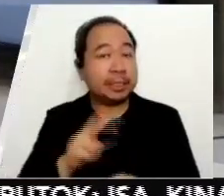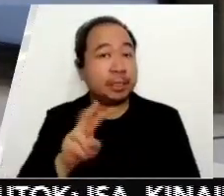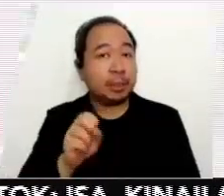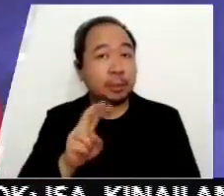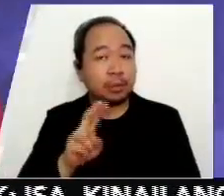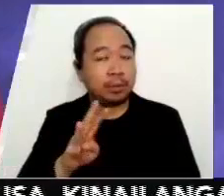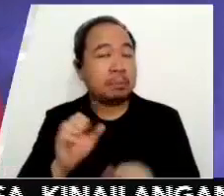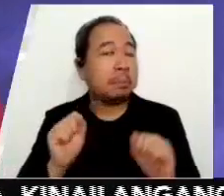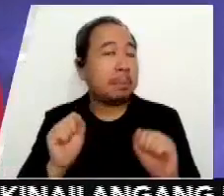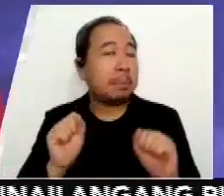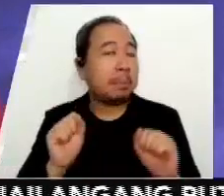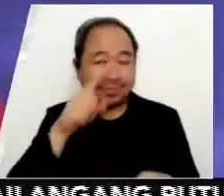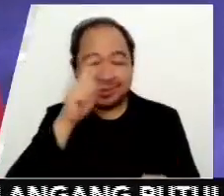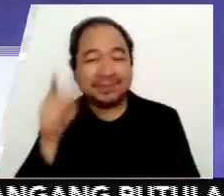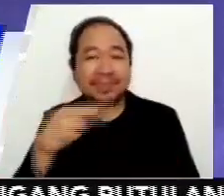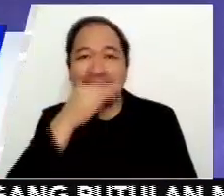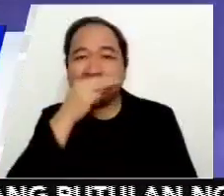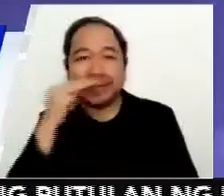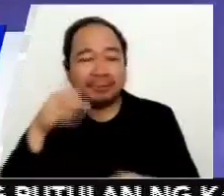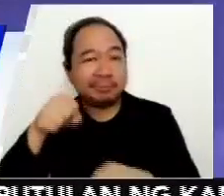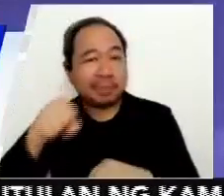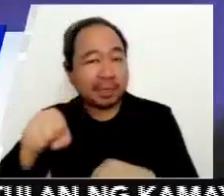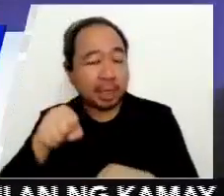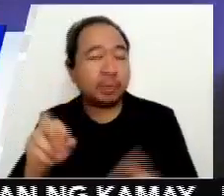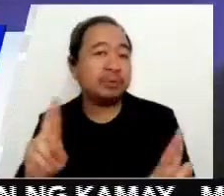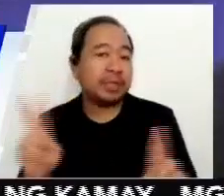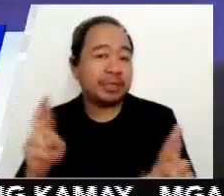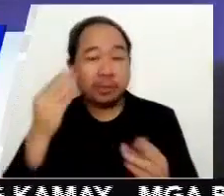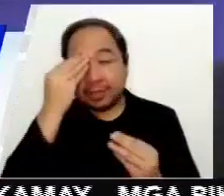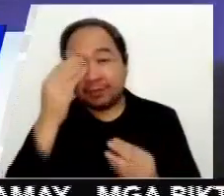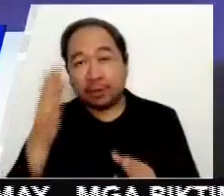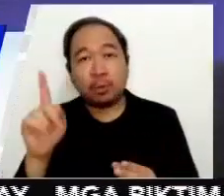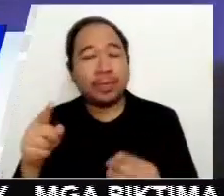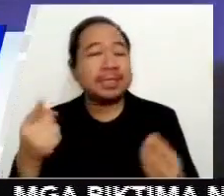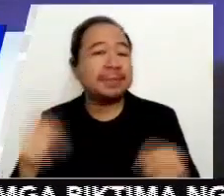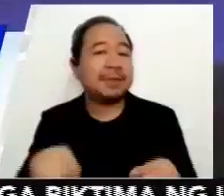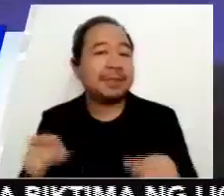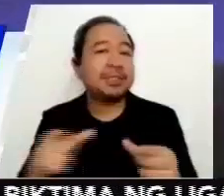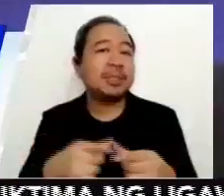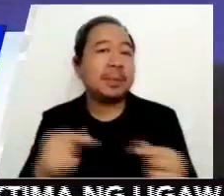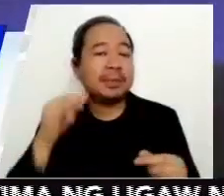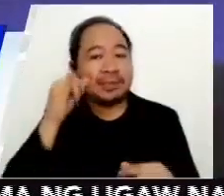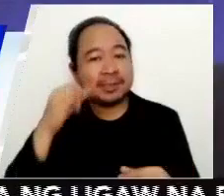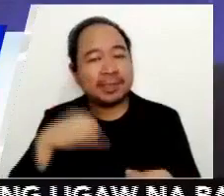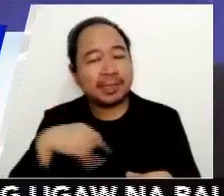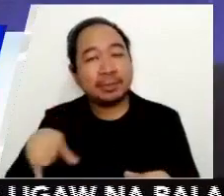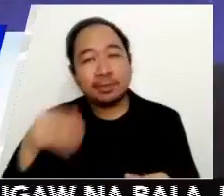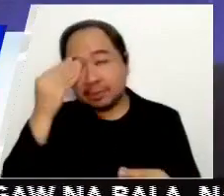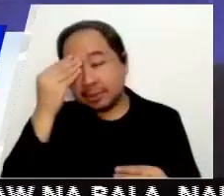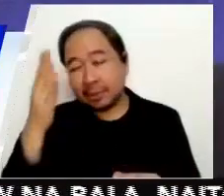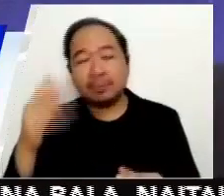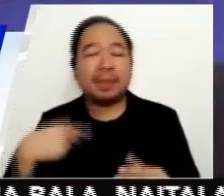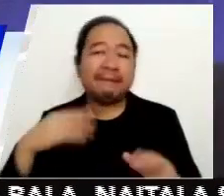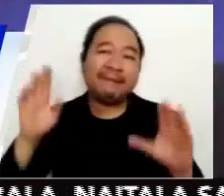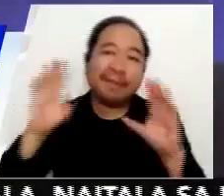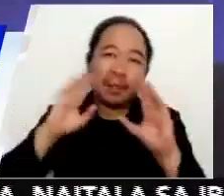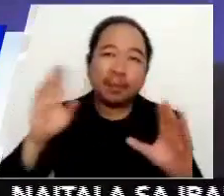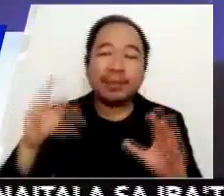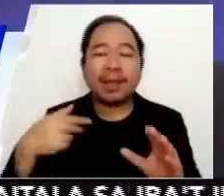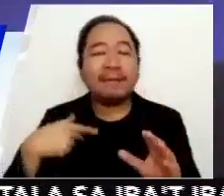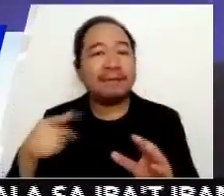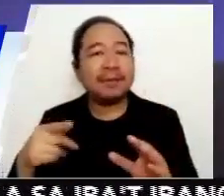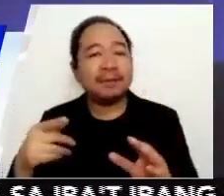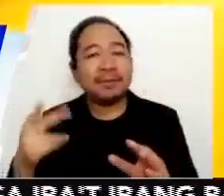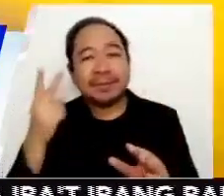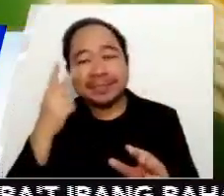Pacquiao. Sinabi ni Pacman sa isang event sa Japan kahapon. Dito, masaya niyang binati ang mga dumalo at nagbigay ng patikim sa mga